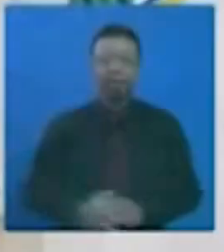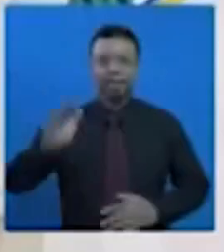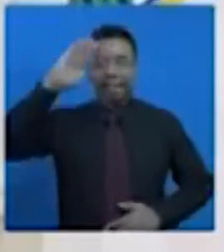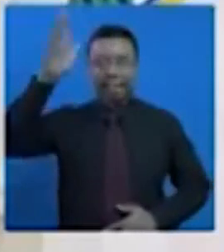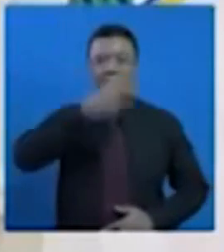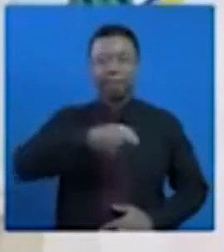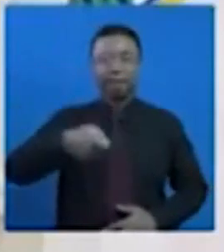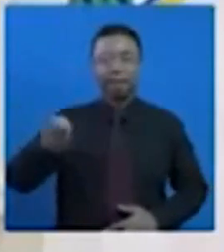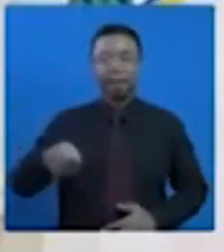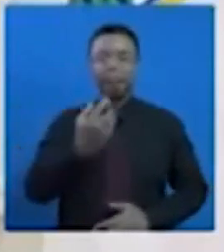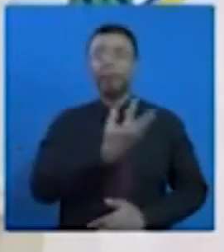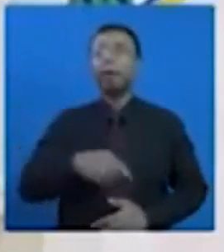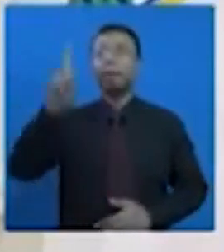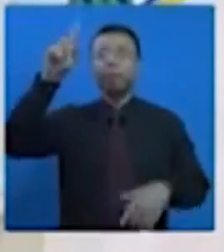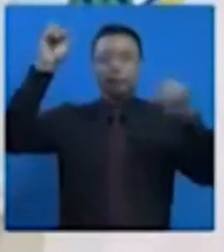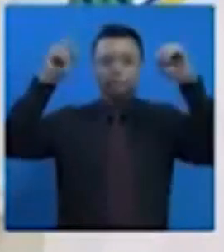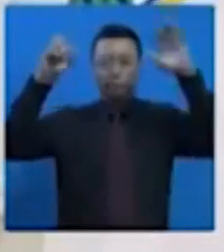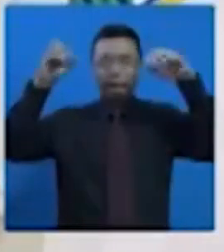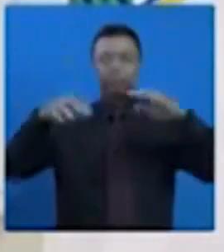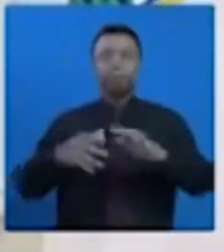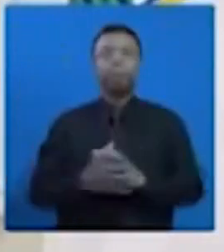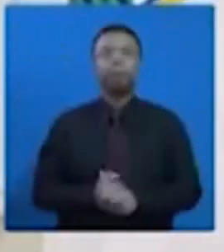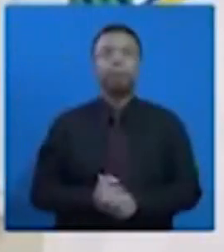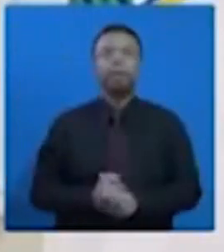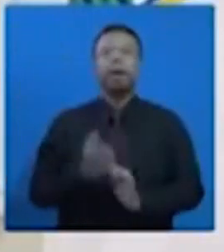Hai assalamualaikum warahmatullah wabarakatuh